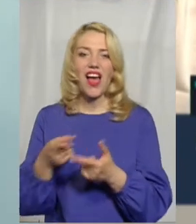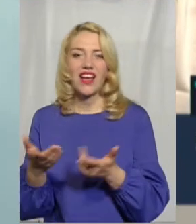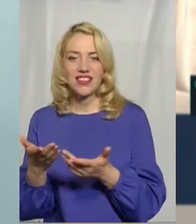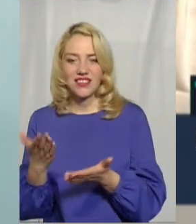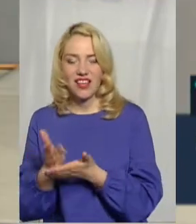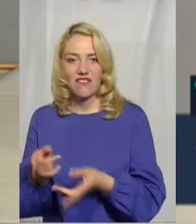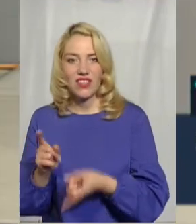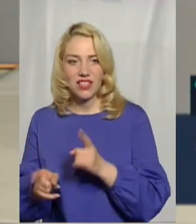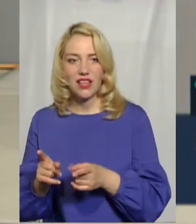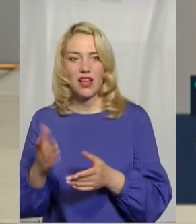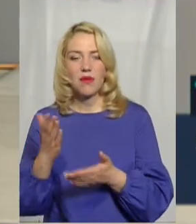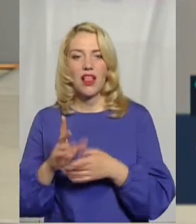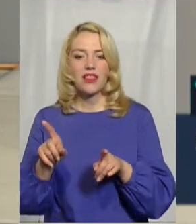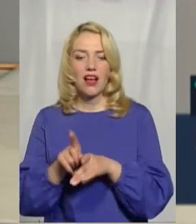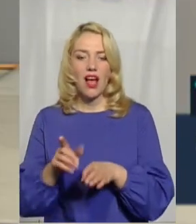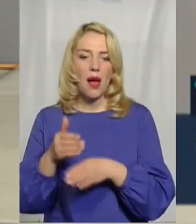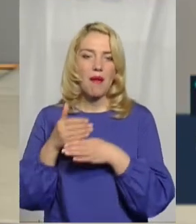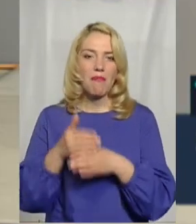надрукована методичка, і методичка